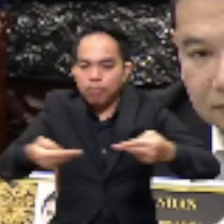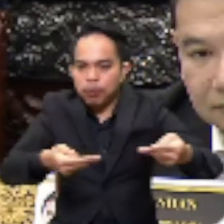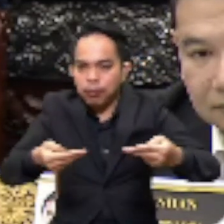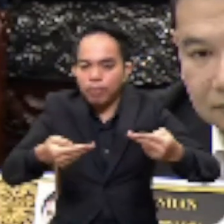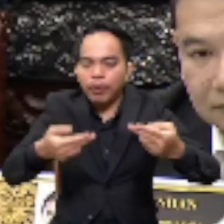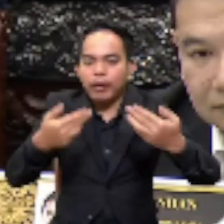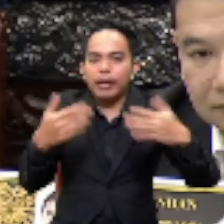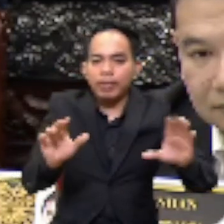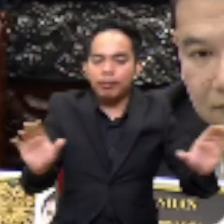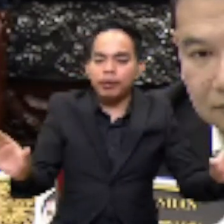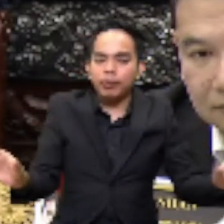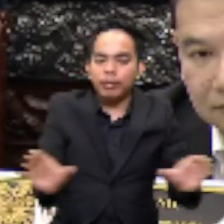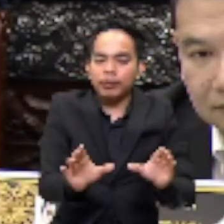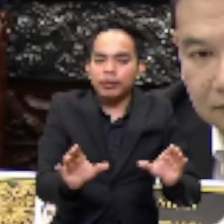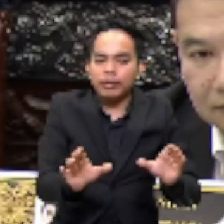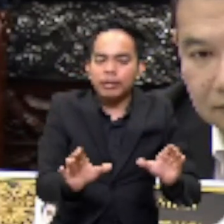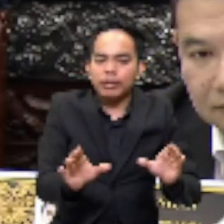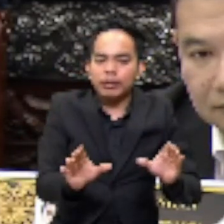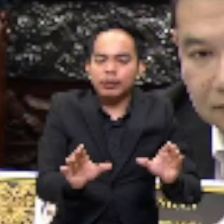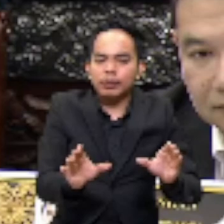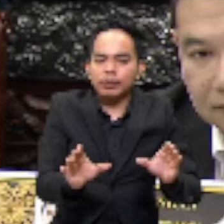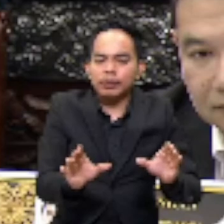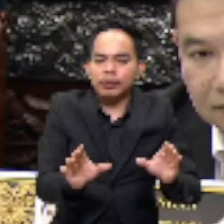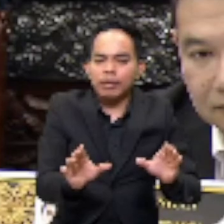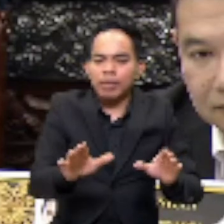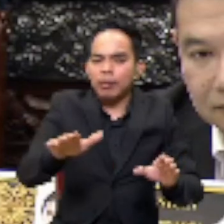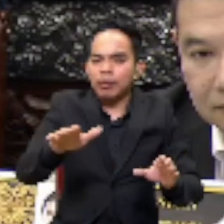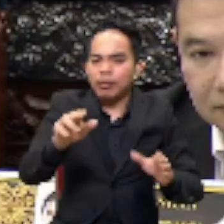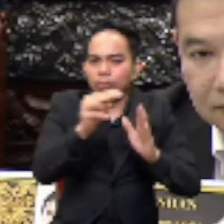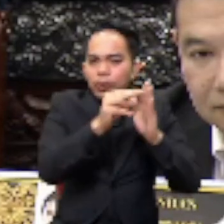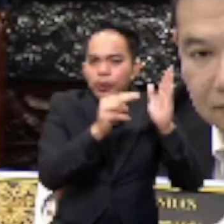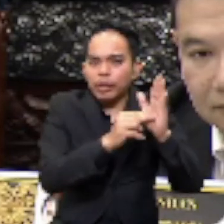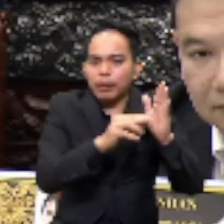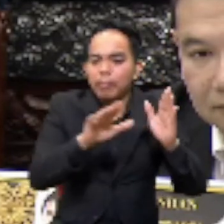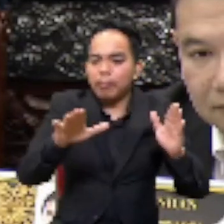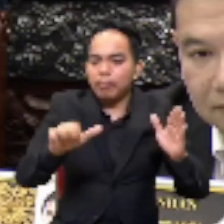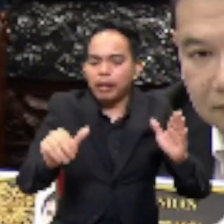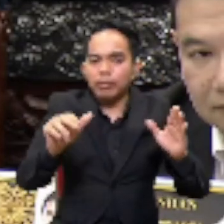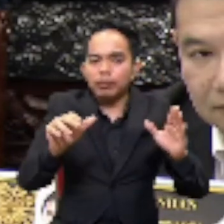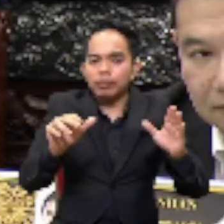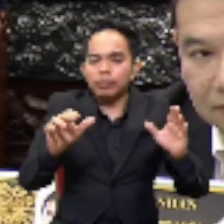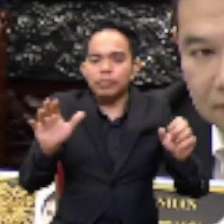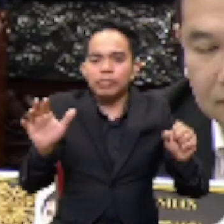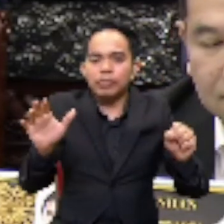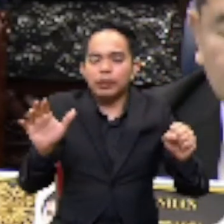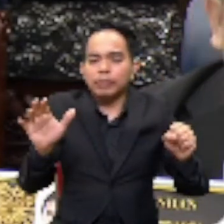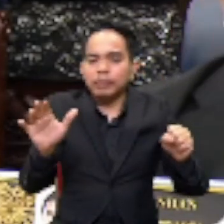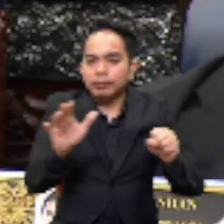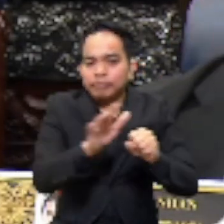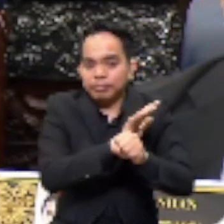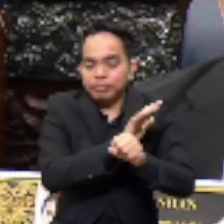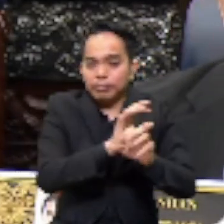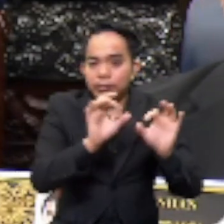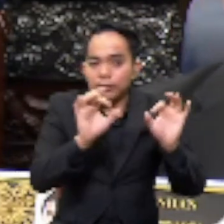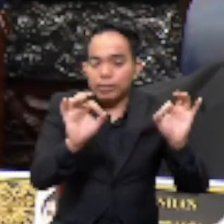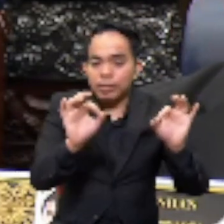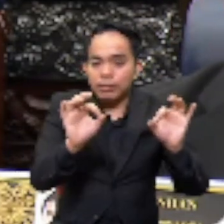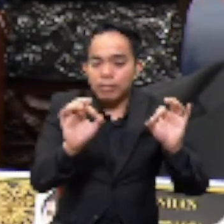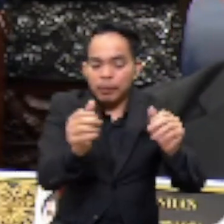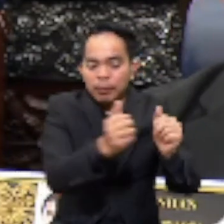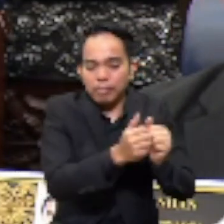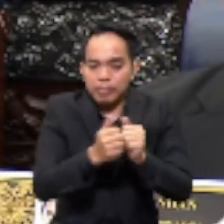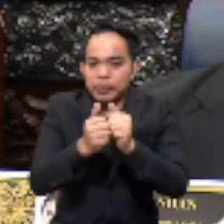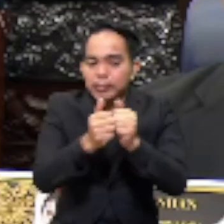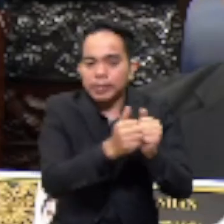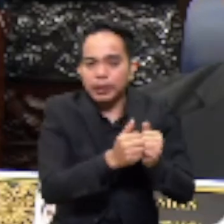dilakukan malahan walaupun Raf undang-undang belum lagi disempurnakan di mana libat Ulus telah diadakan bersama dengan special